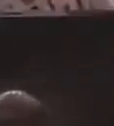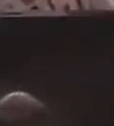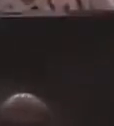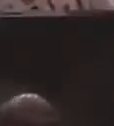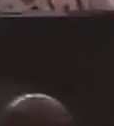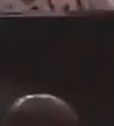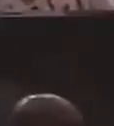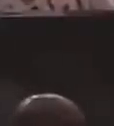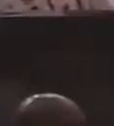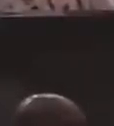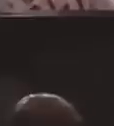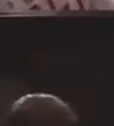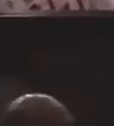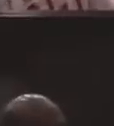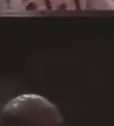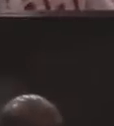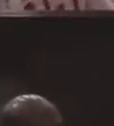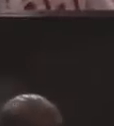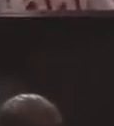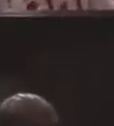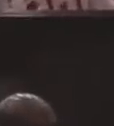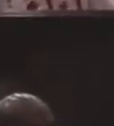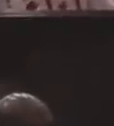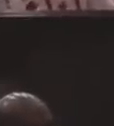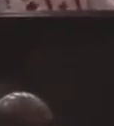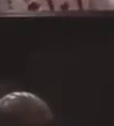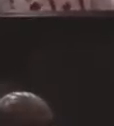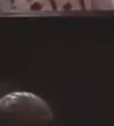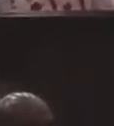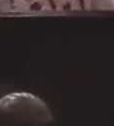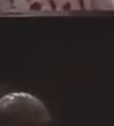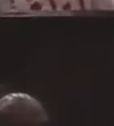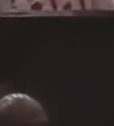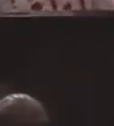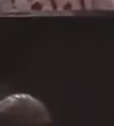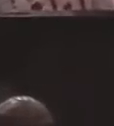रहे हैं गरु कथा यहाँ का तुम्हें